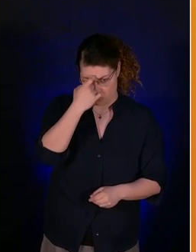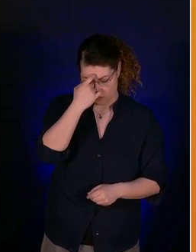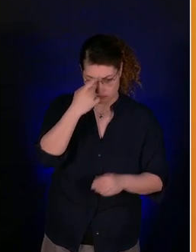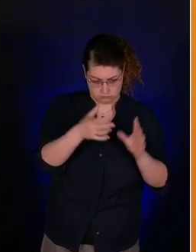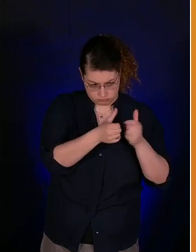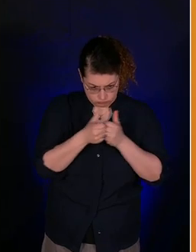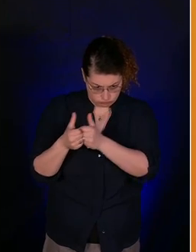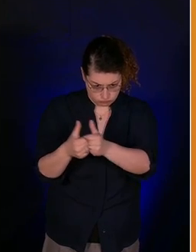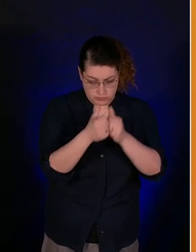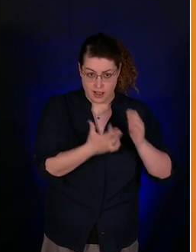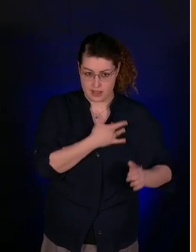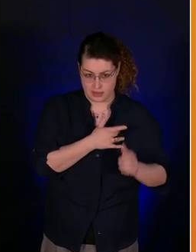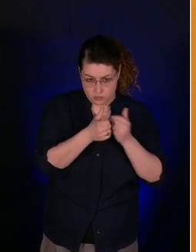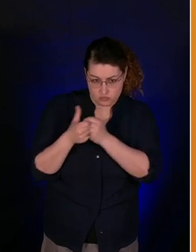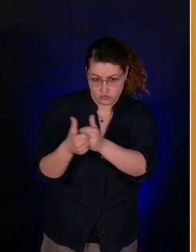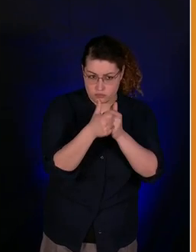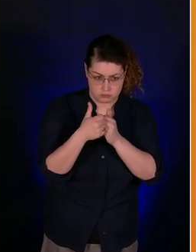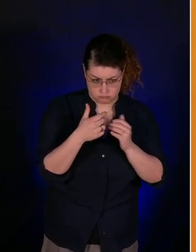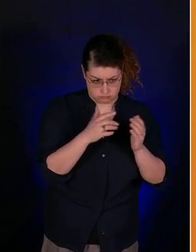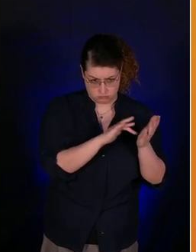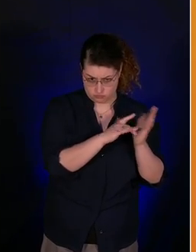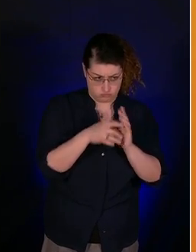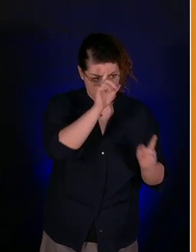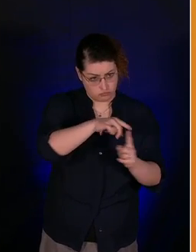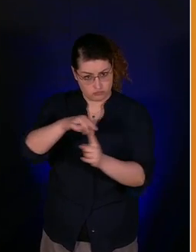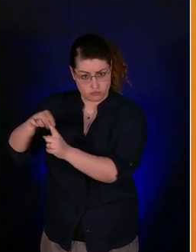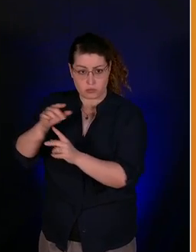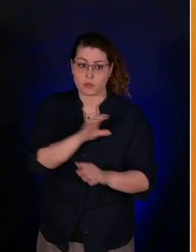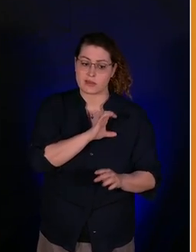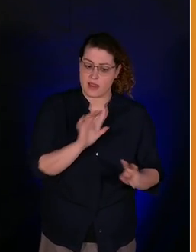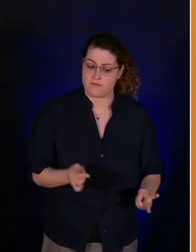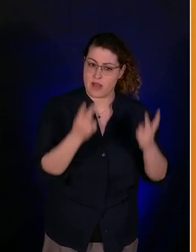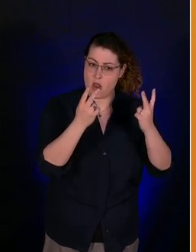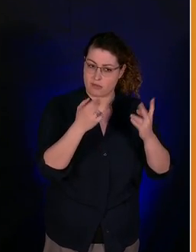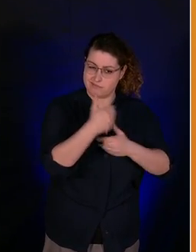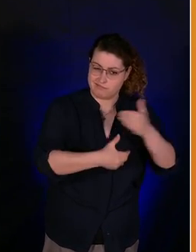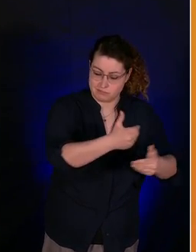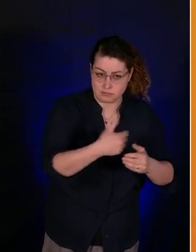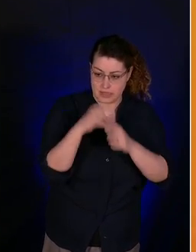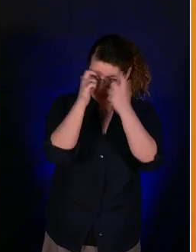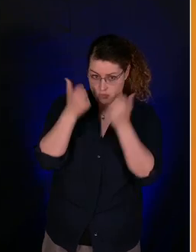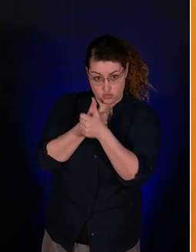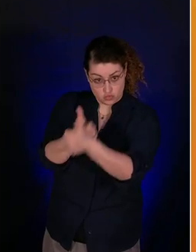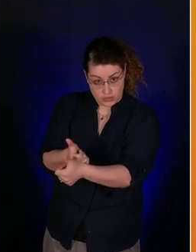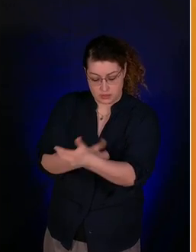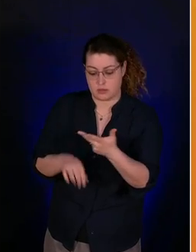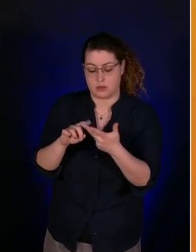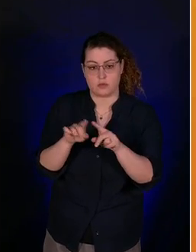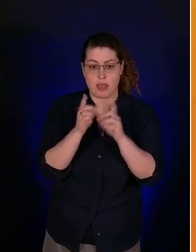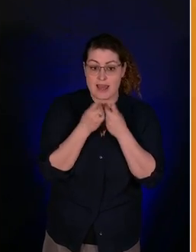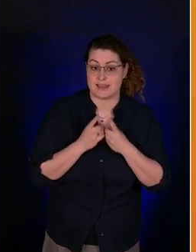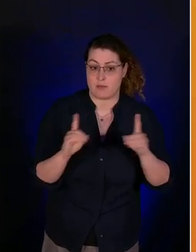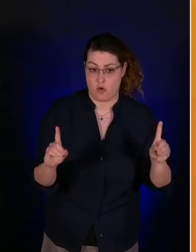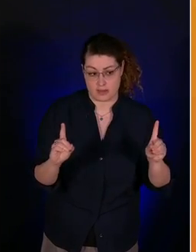unit à tous les niveaux de la CGT pour faire vivre nos valeurs, respecter nos statuts, faire vivre la démocratie